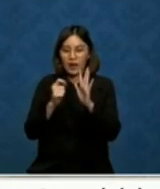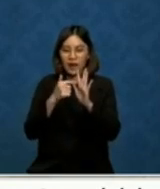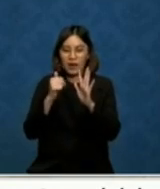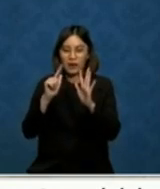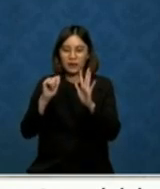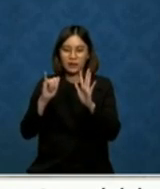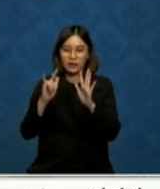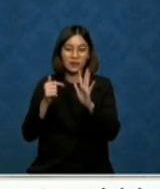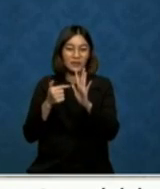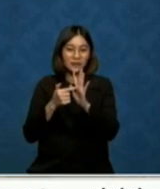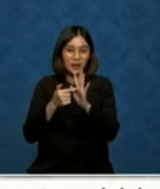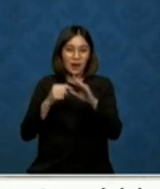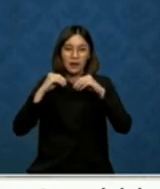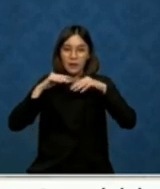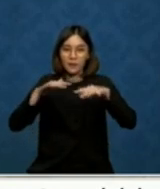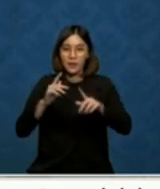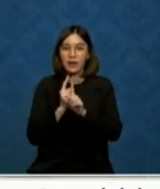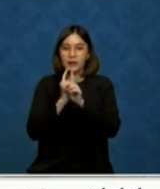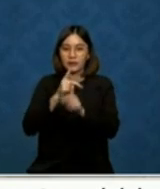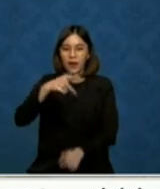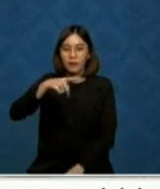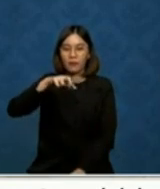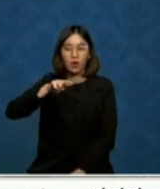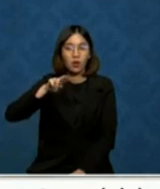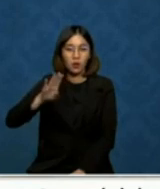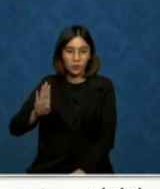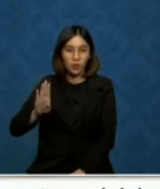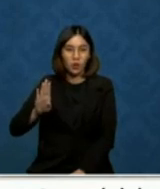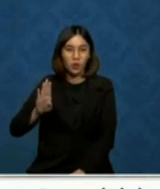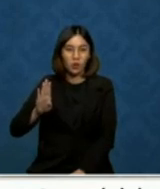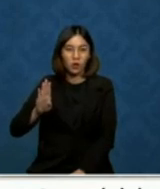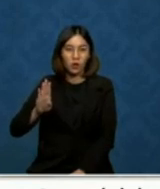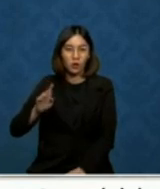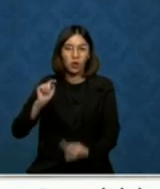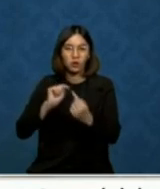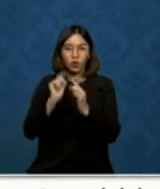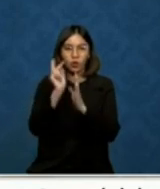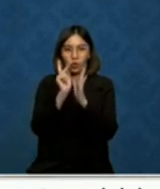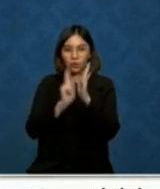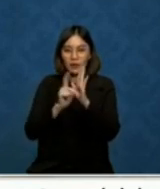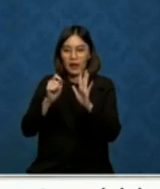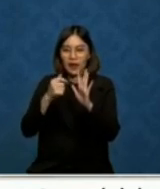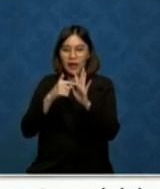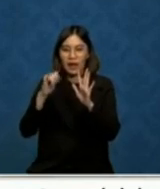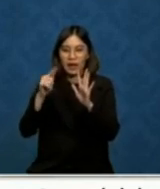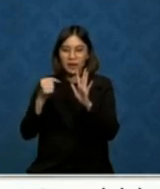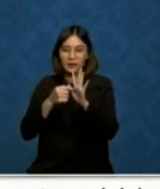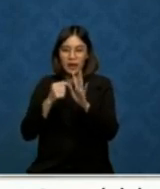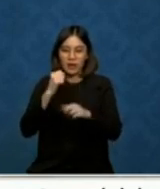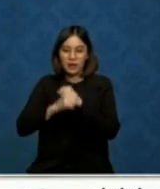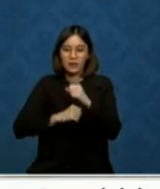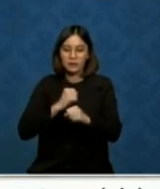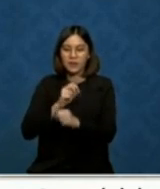นะครับออกตามพระราชบัญญัติให้ใช้ประมวลกฎหมายอาญาพ.ศ.